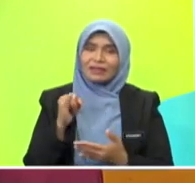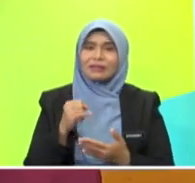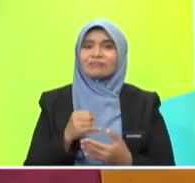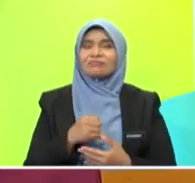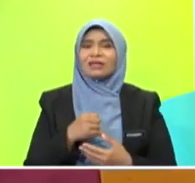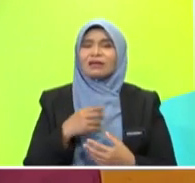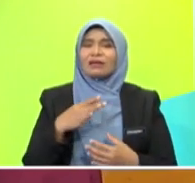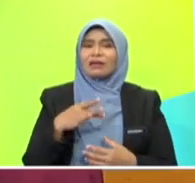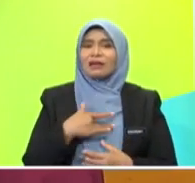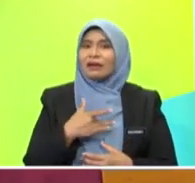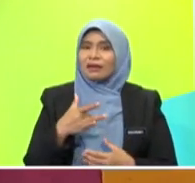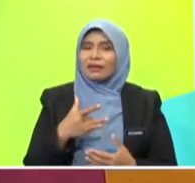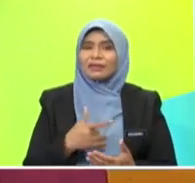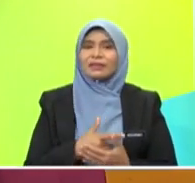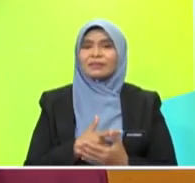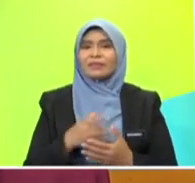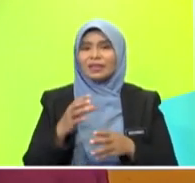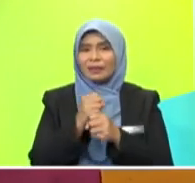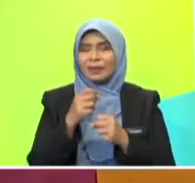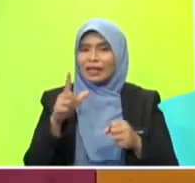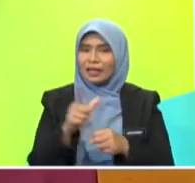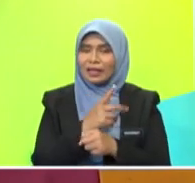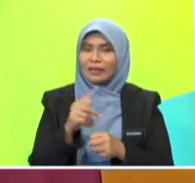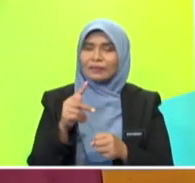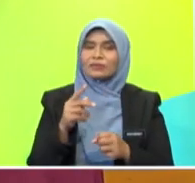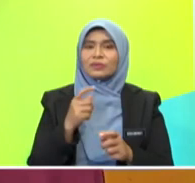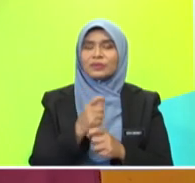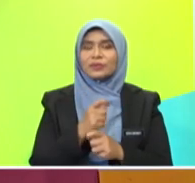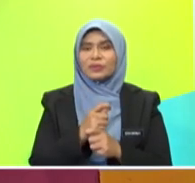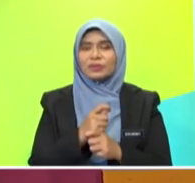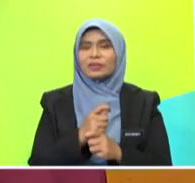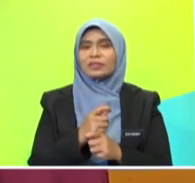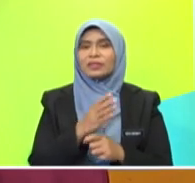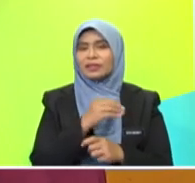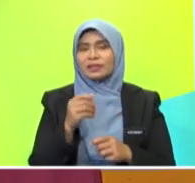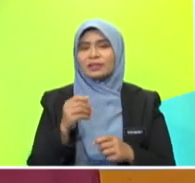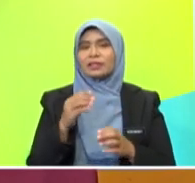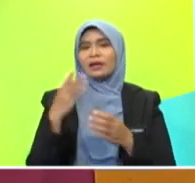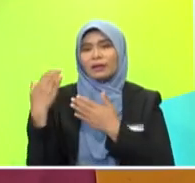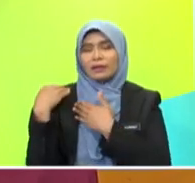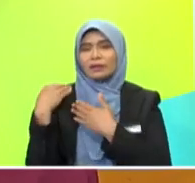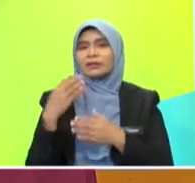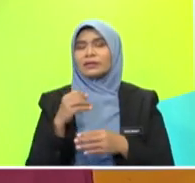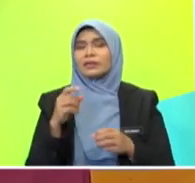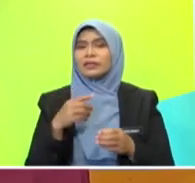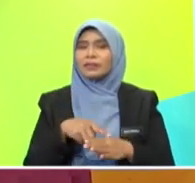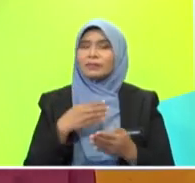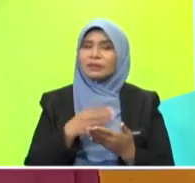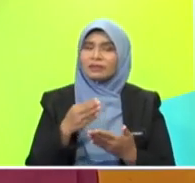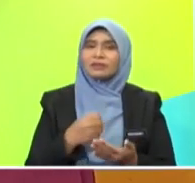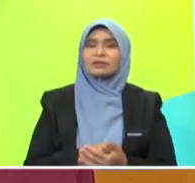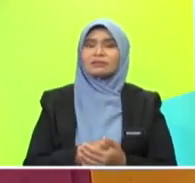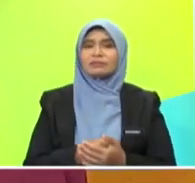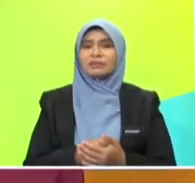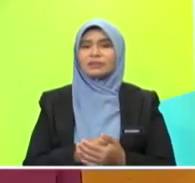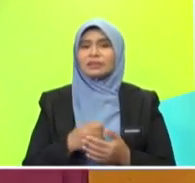kamu dapat menyiapkan tugas-tugas dan tanggung jawab yang diberikan kemakan berasa dihargai dan lain kali